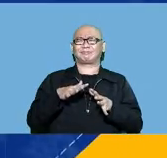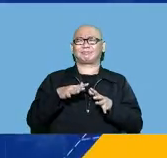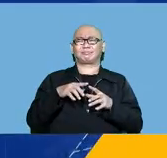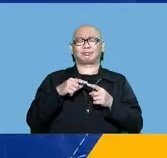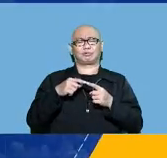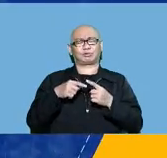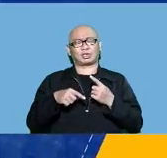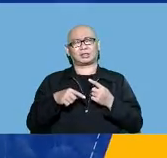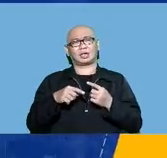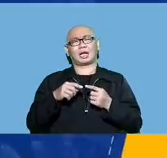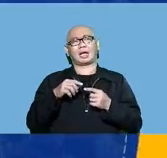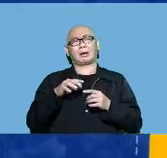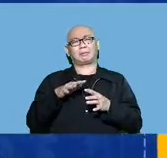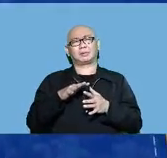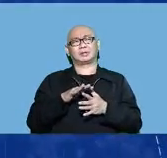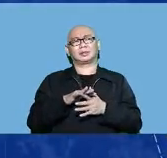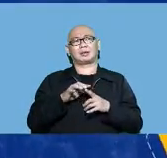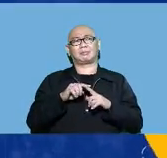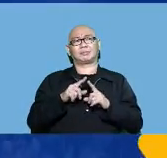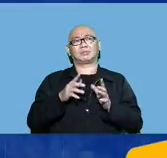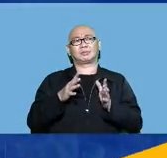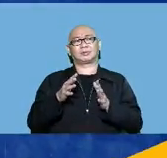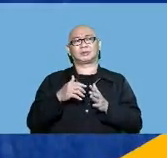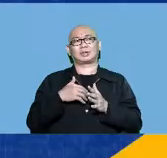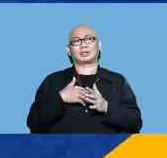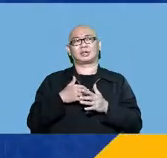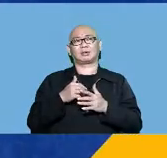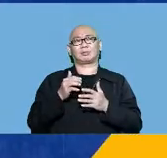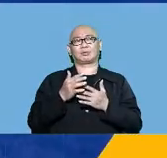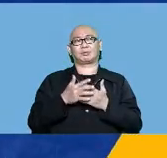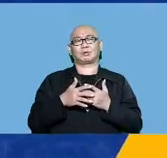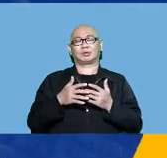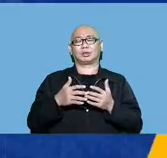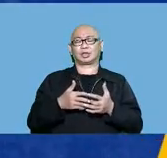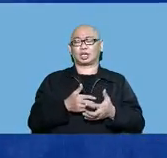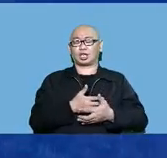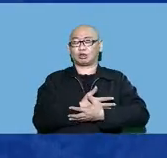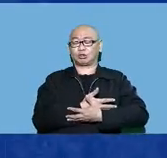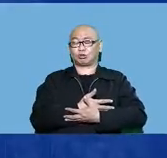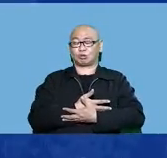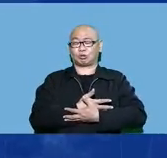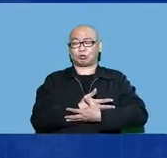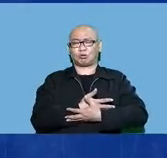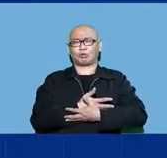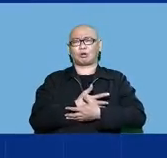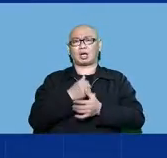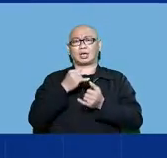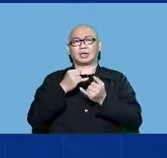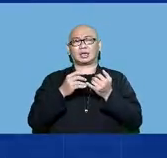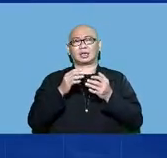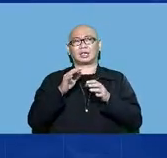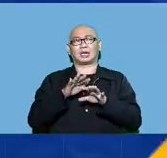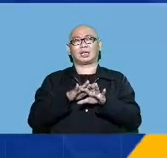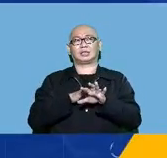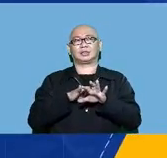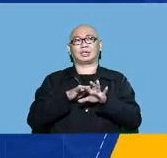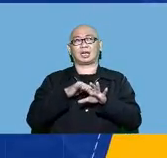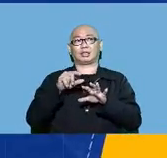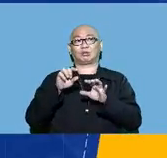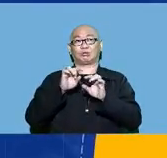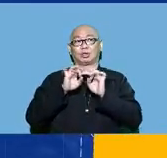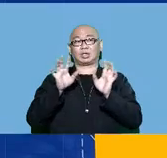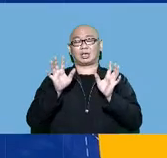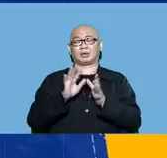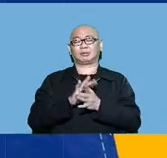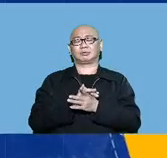frustasi, hampir saja ya, tapi kemudian saya ngomong gendong itu akhirnya rasa itu hilang.